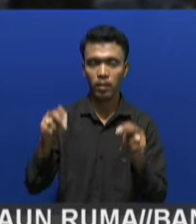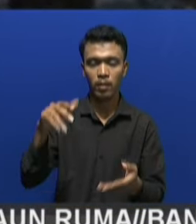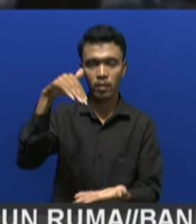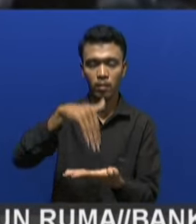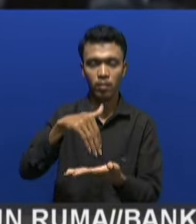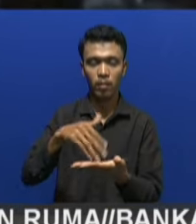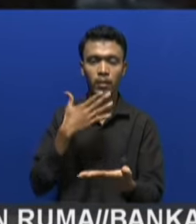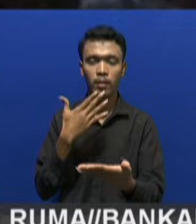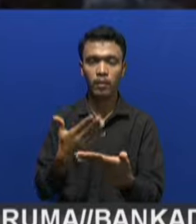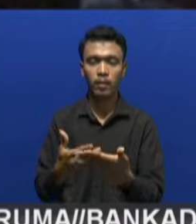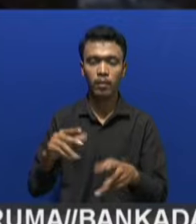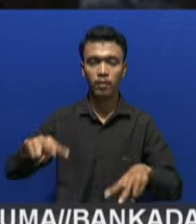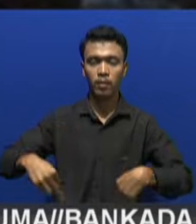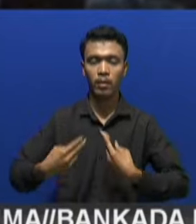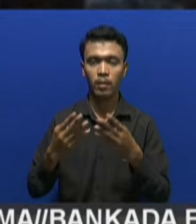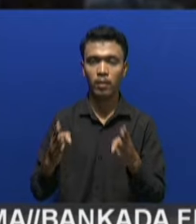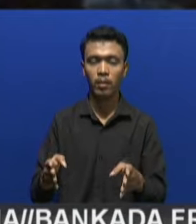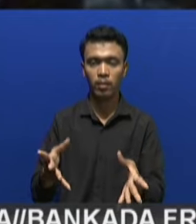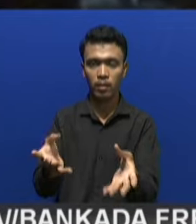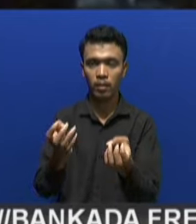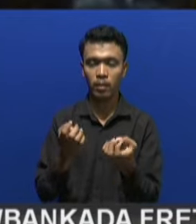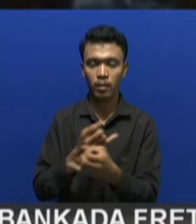aí o cuná. E tamo se luta selo que ira tu halo.